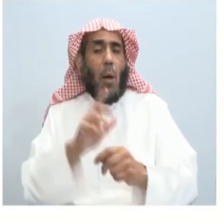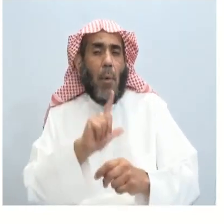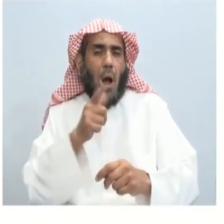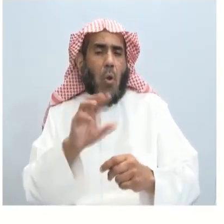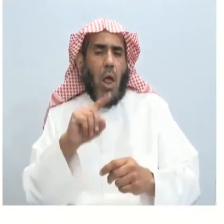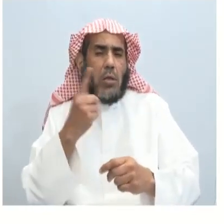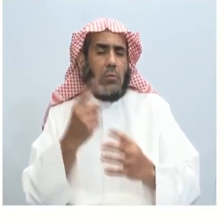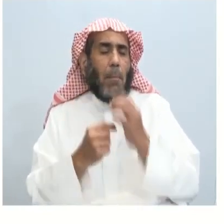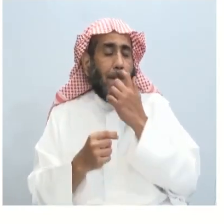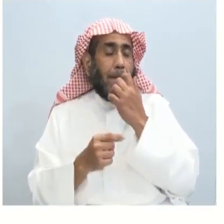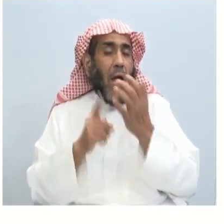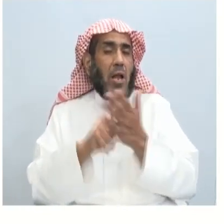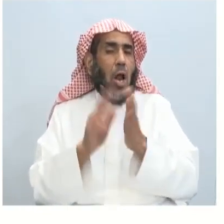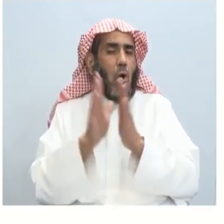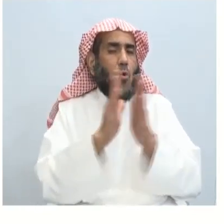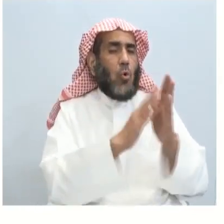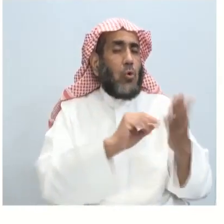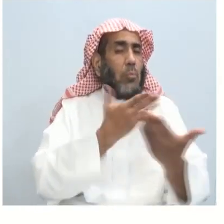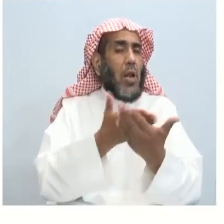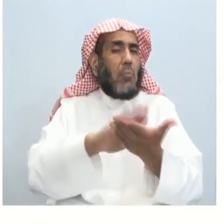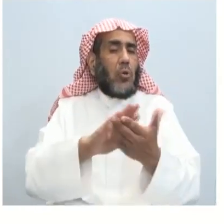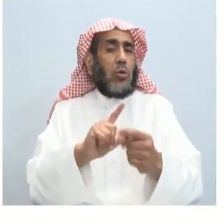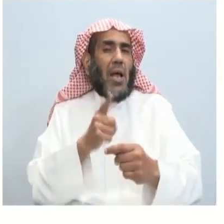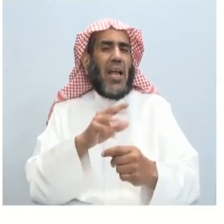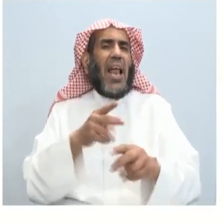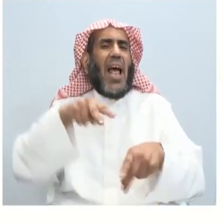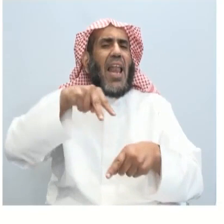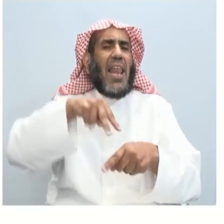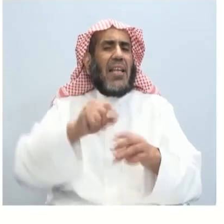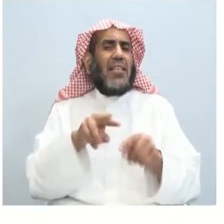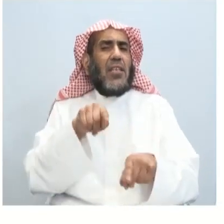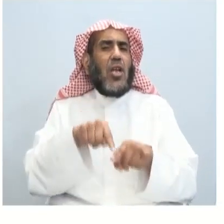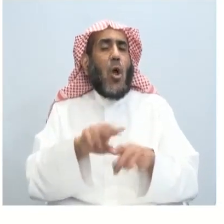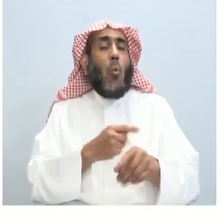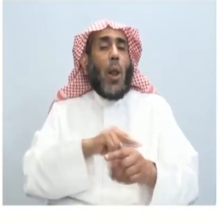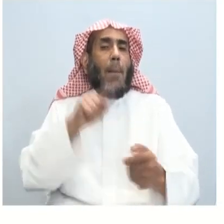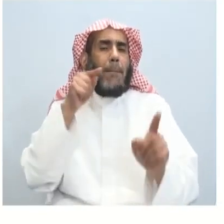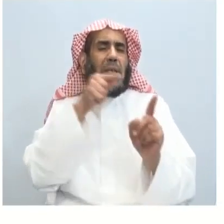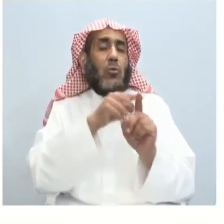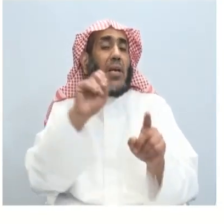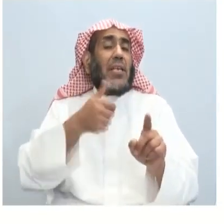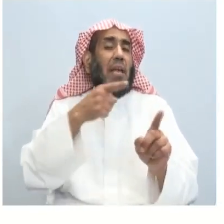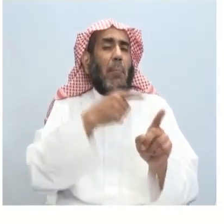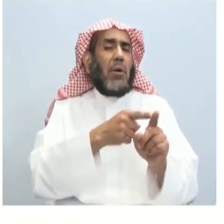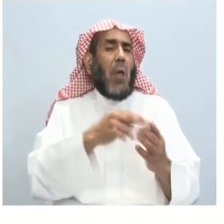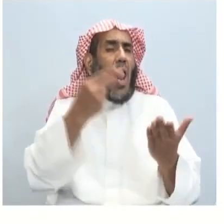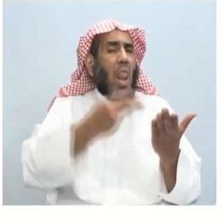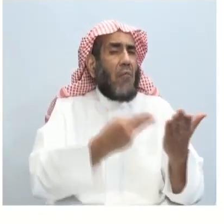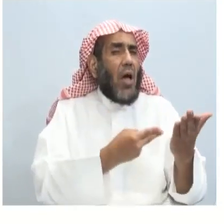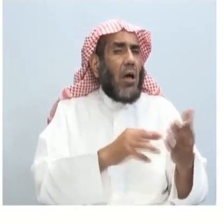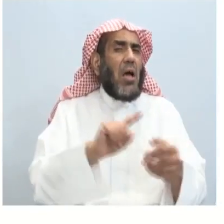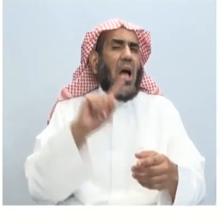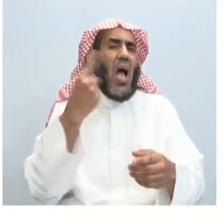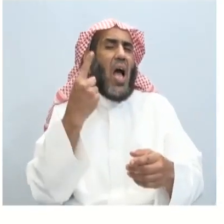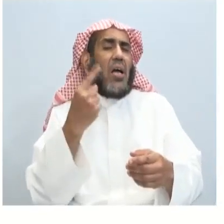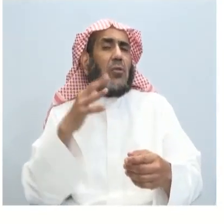احدهم ان الكتب المترجمه الى اللاتينيه والمنسوب الى جابر انما الفها احد